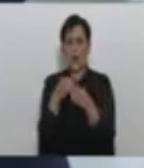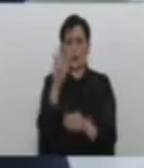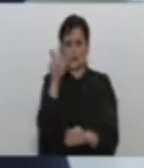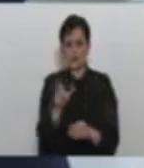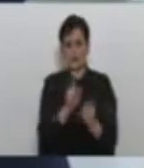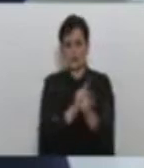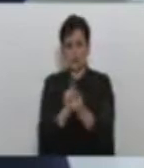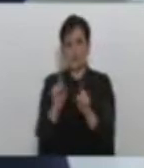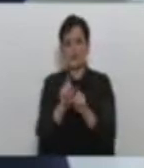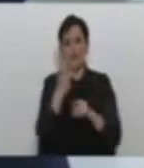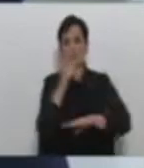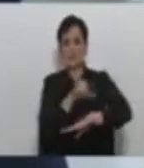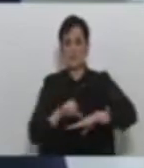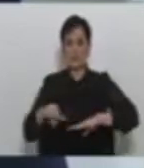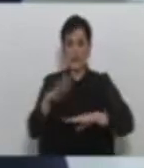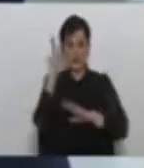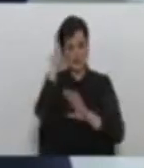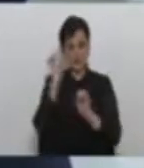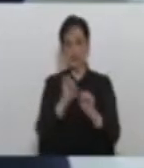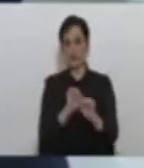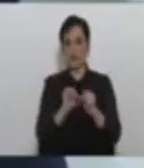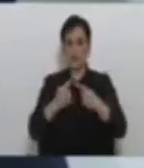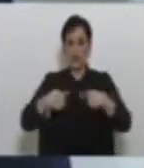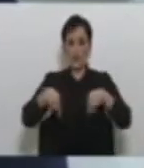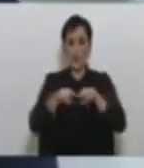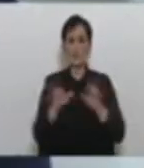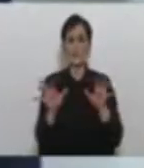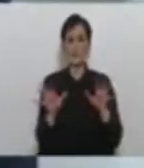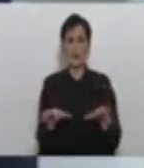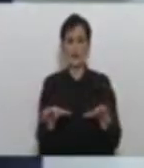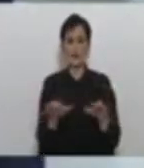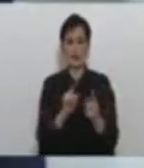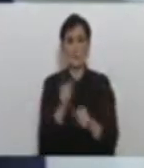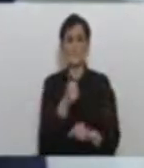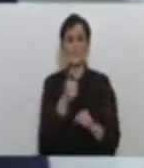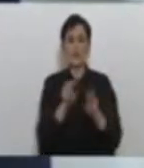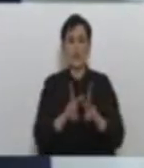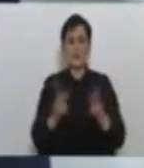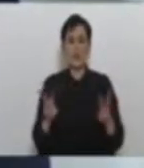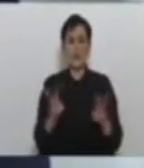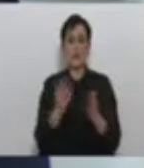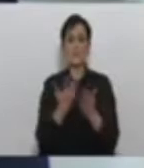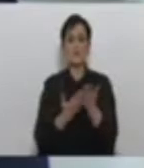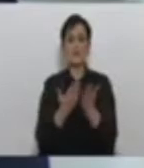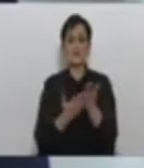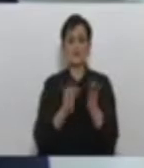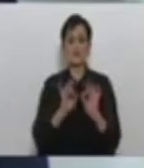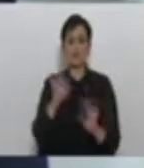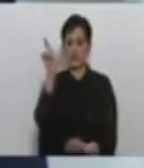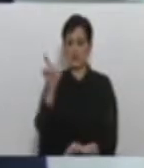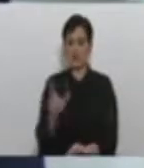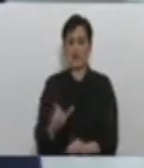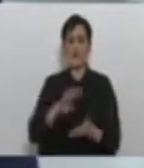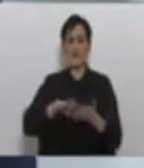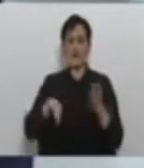ასევე საგარეო საქმეთა და თავდაცვის კომიტეტების თავმჯდომარეებს, პრემიერ-მინისტრის მრჩეველს საერთაშორისო